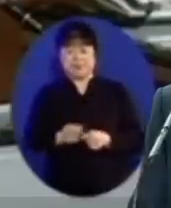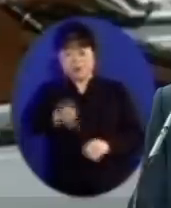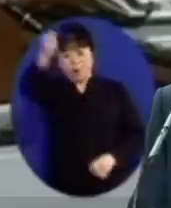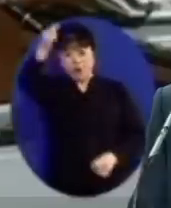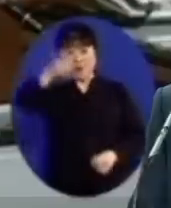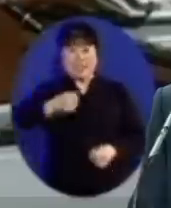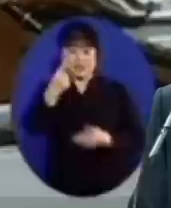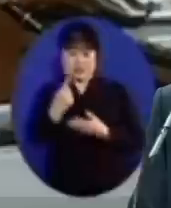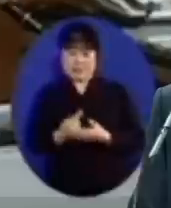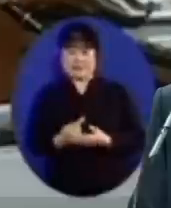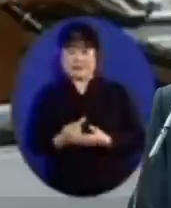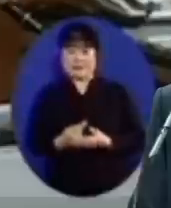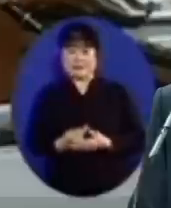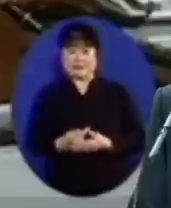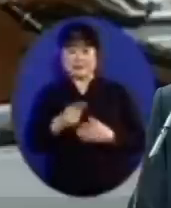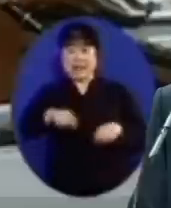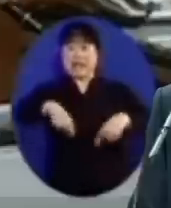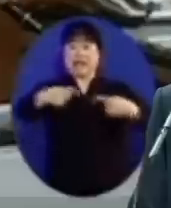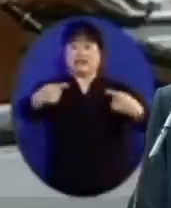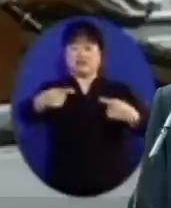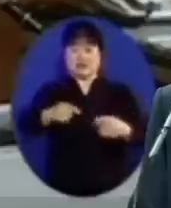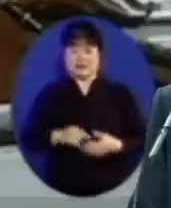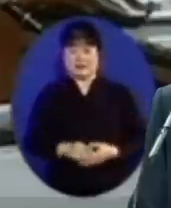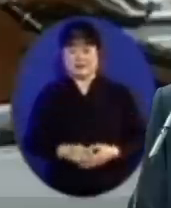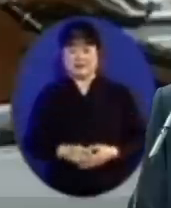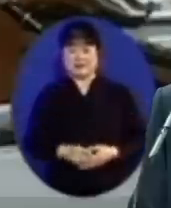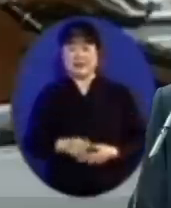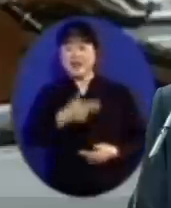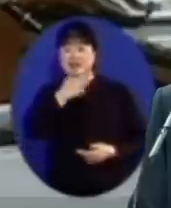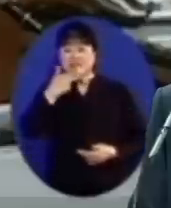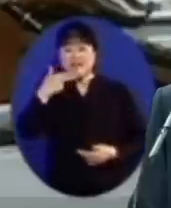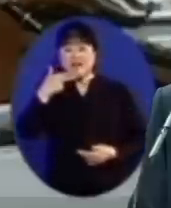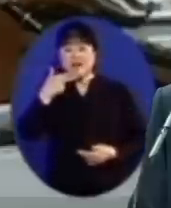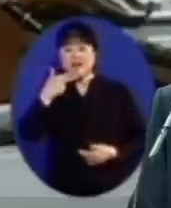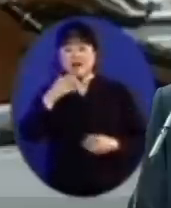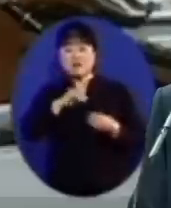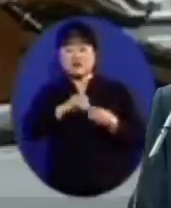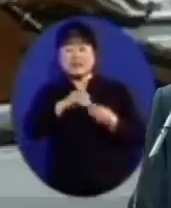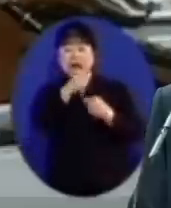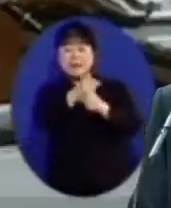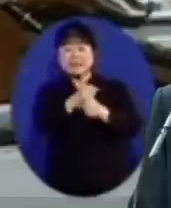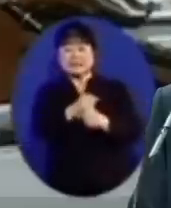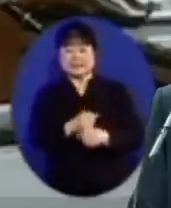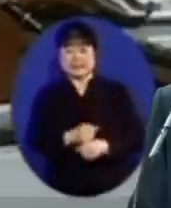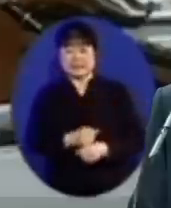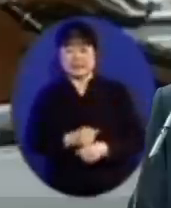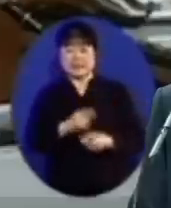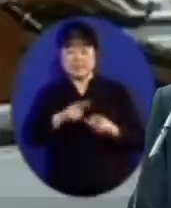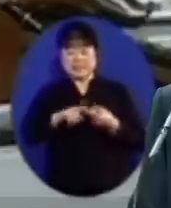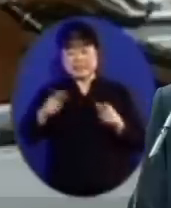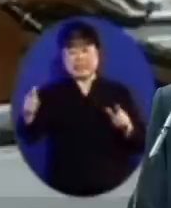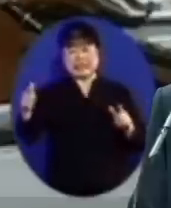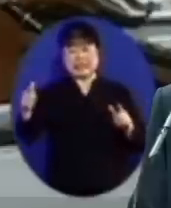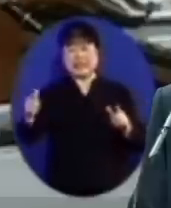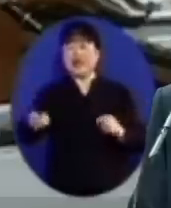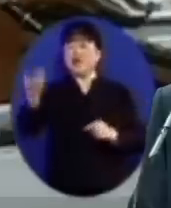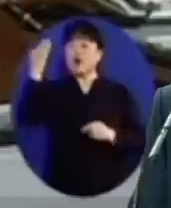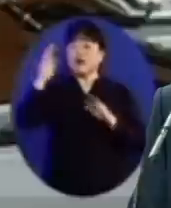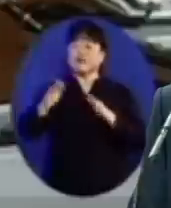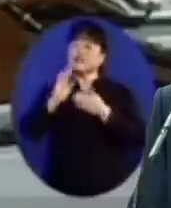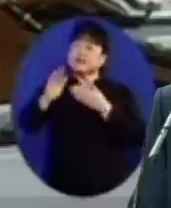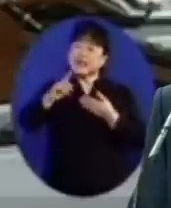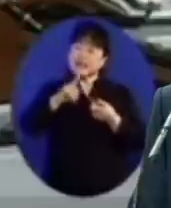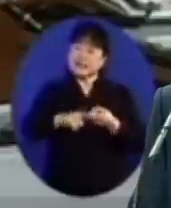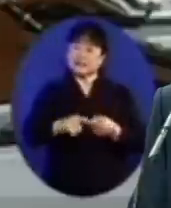가지고 교실에 들어오는 것입니다. 그리고 영어 문장을 만드는데 시제가 일치하지 않습니다. 과거, 현재,